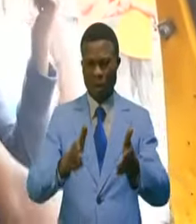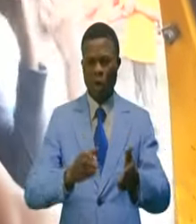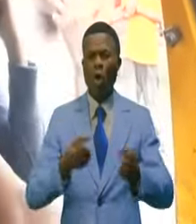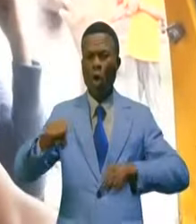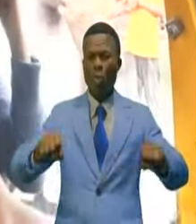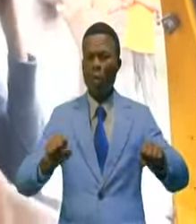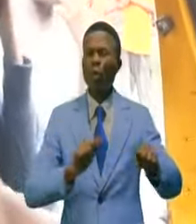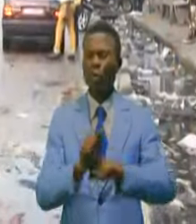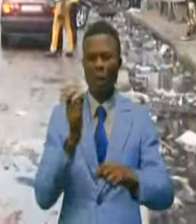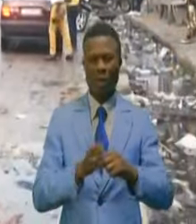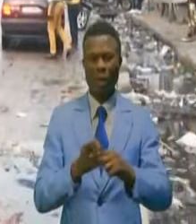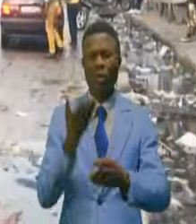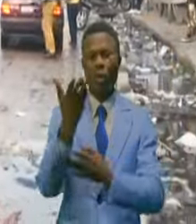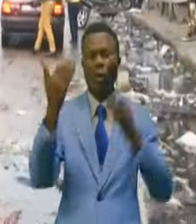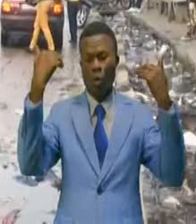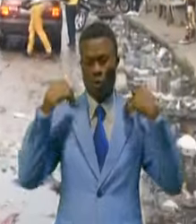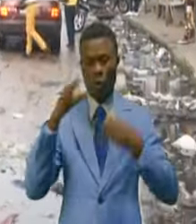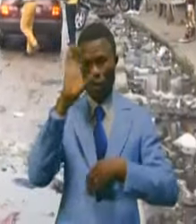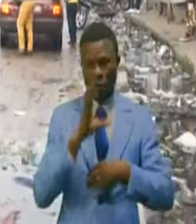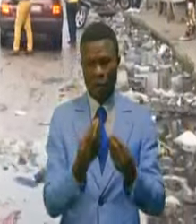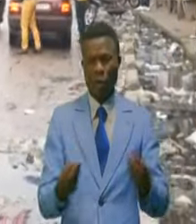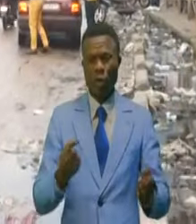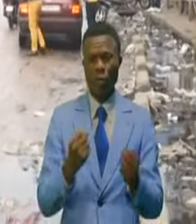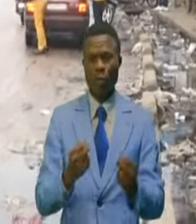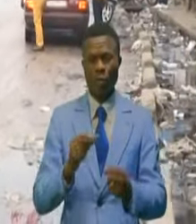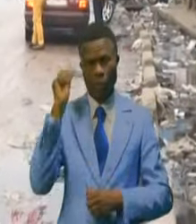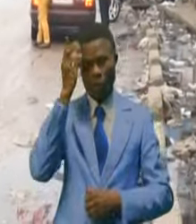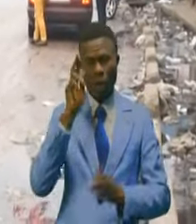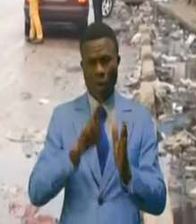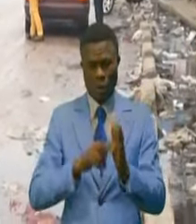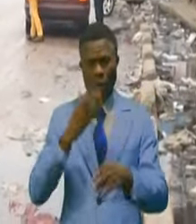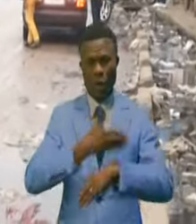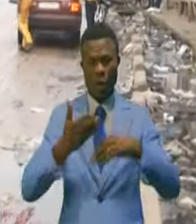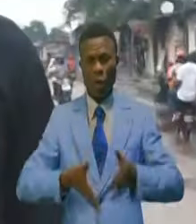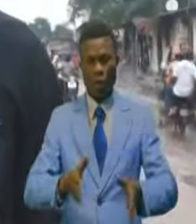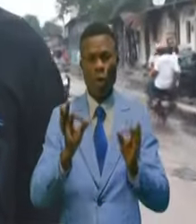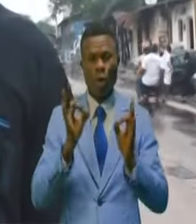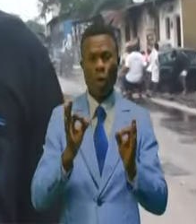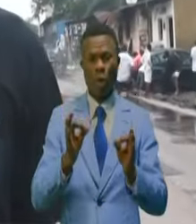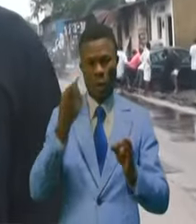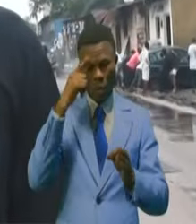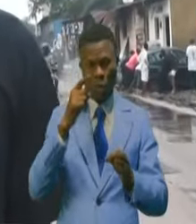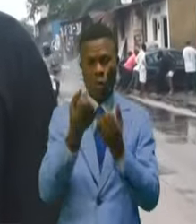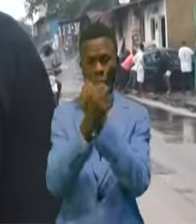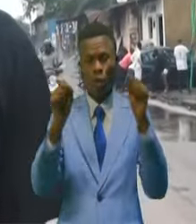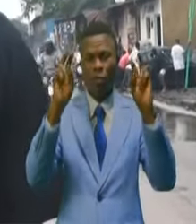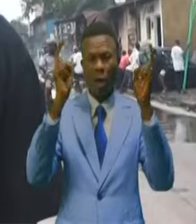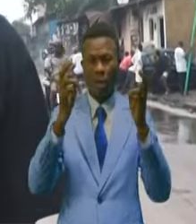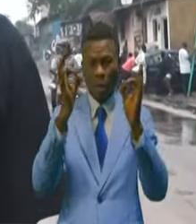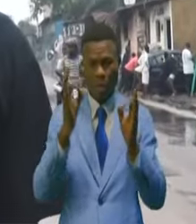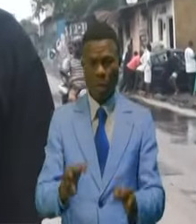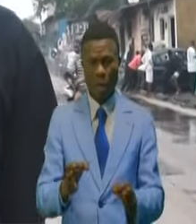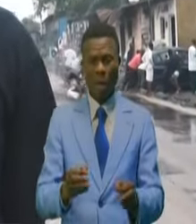la route. Malgré les efforts du gouvernement de construire des nouvelles routes pour désenclaver la ville, celles